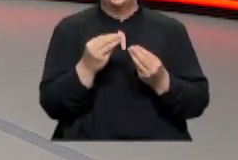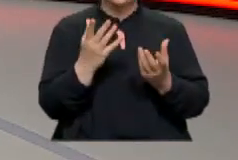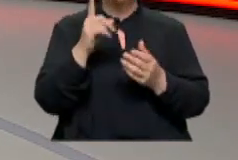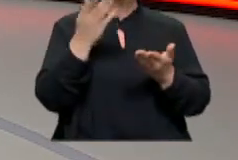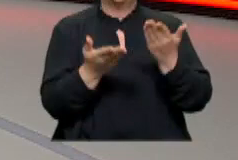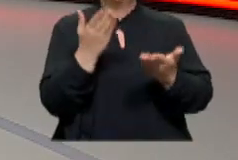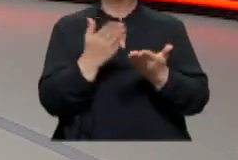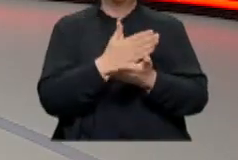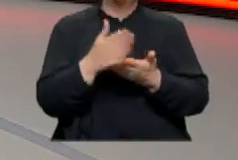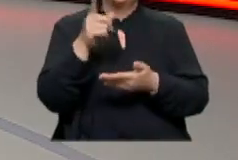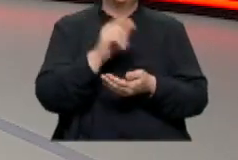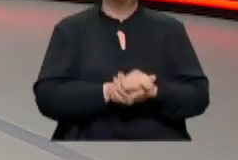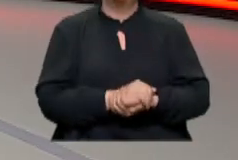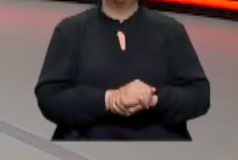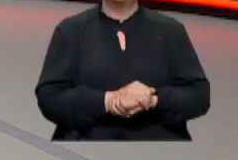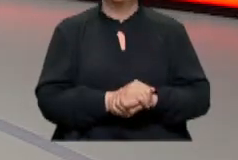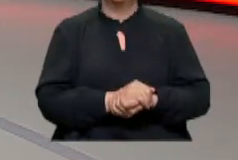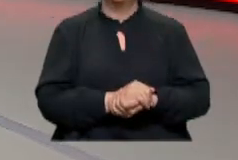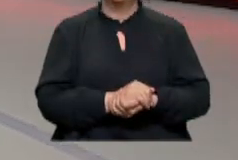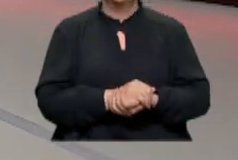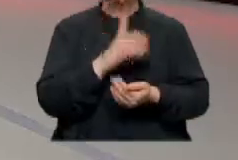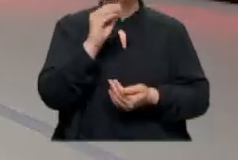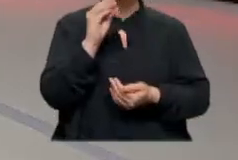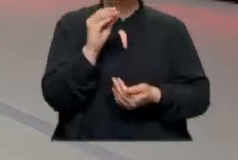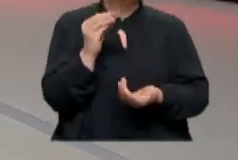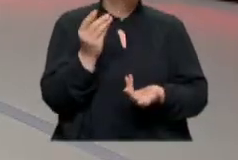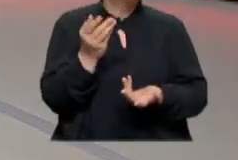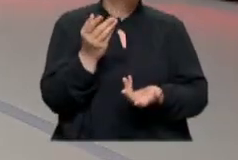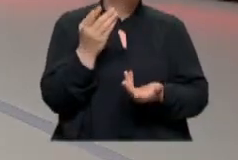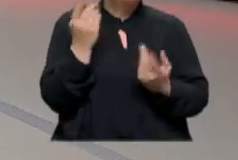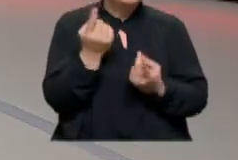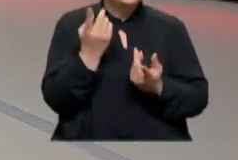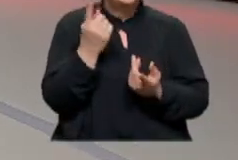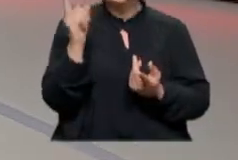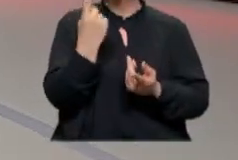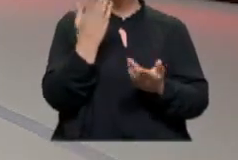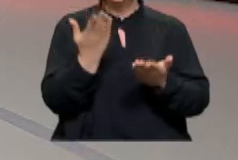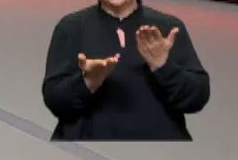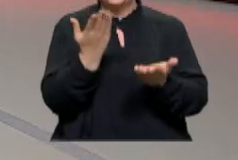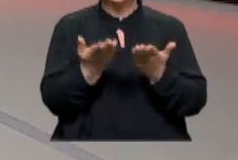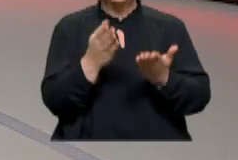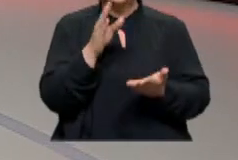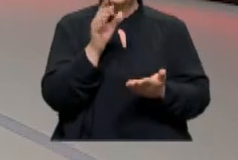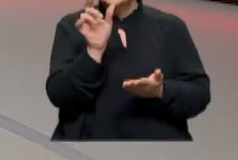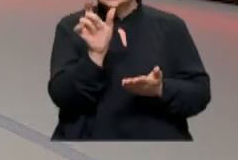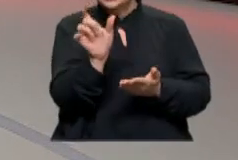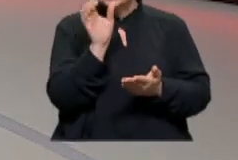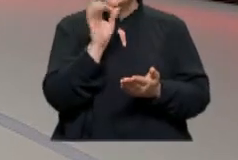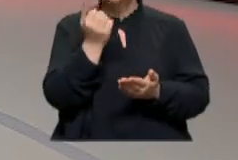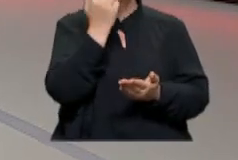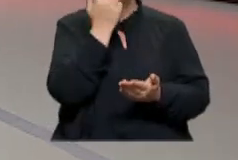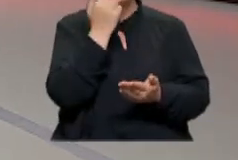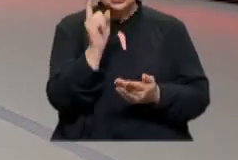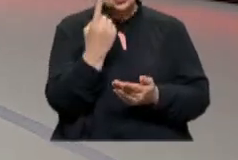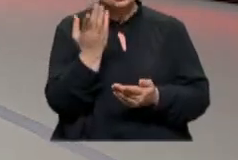Ama o değerlendirmeye devam ediyor. Bir de ilginç, hakikaten değerlendirmek tercihi ilginç. Geçici olduğunu, geçici de